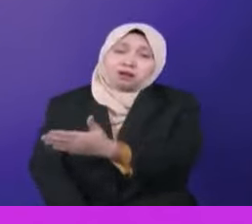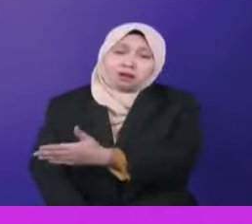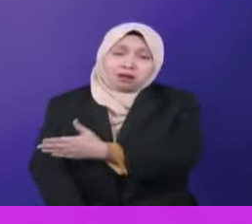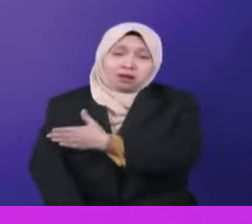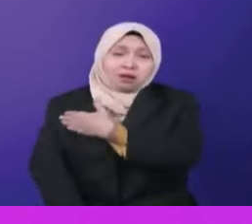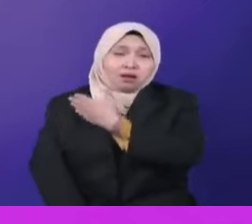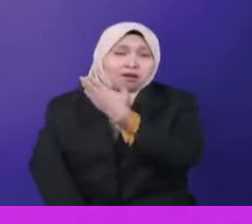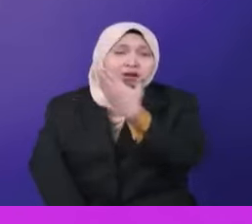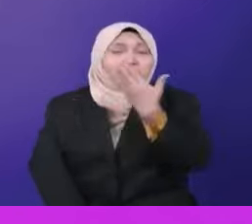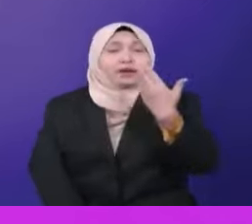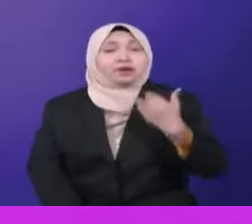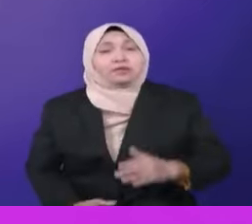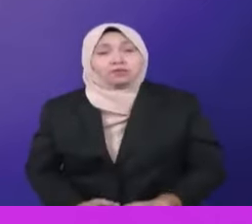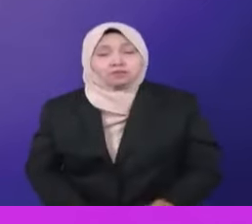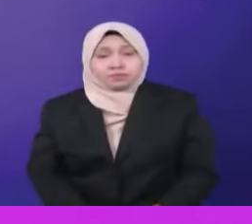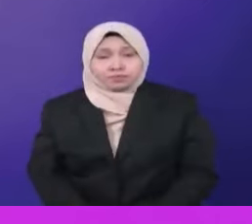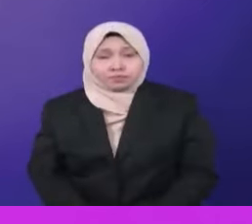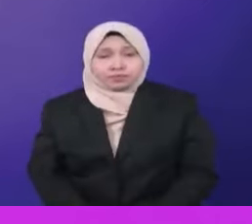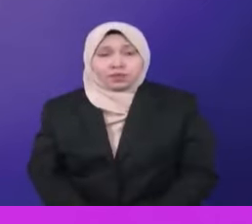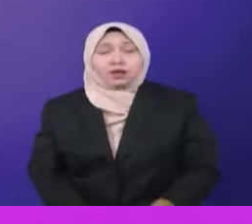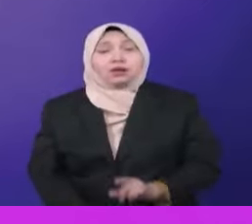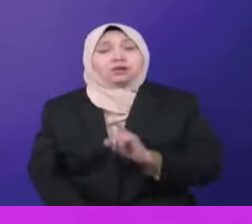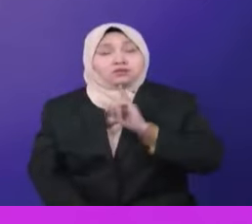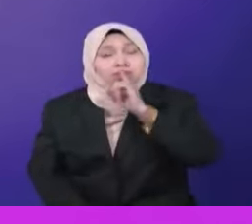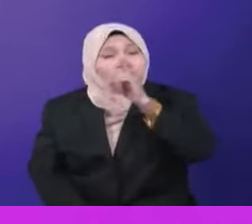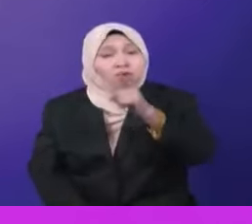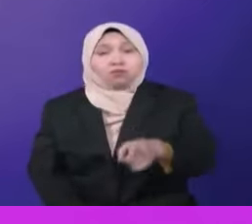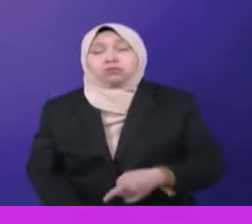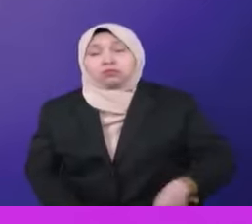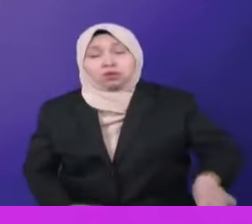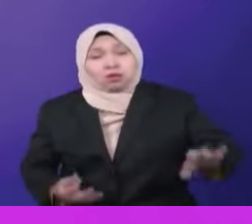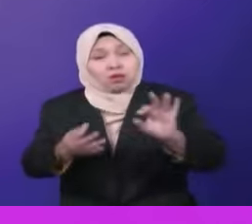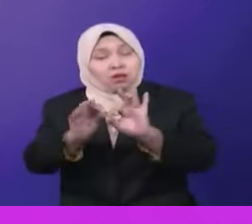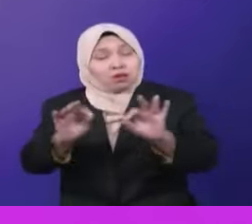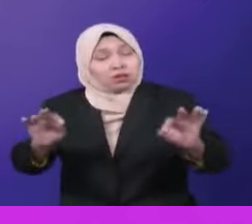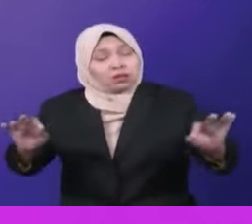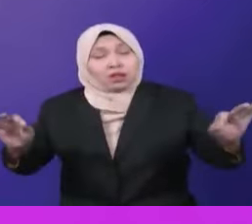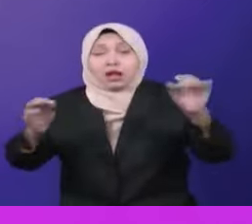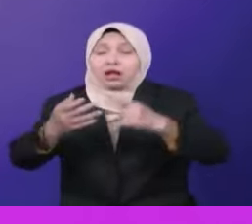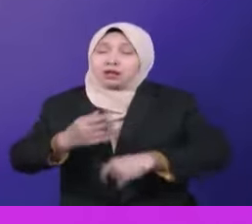بالعباد. صدق الله.